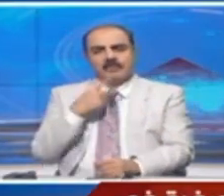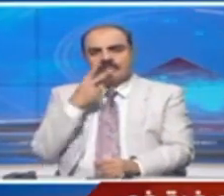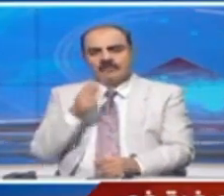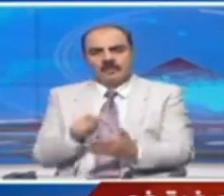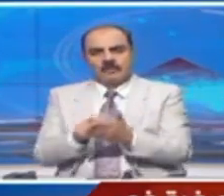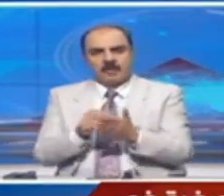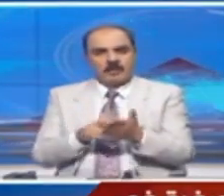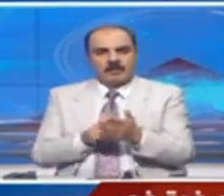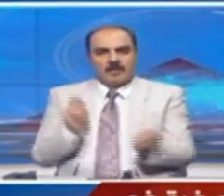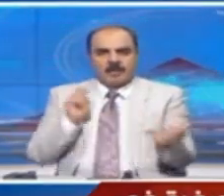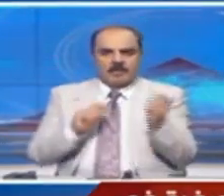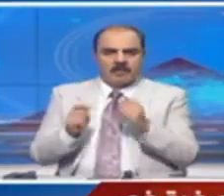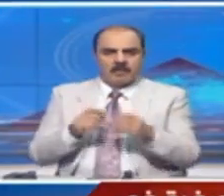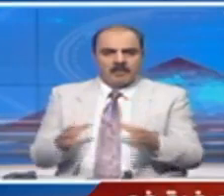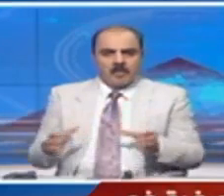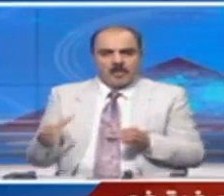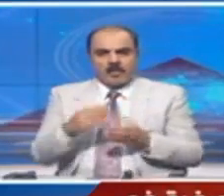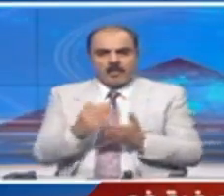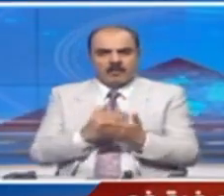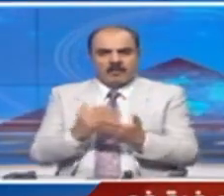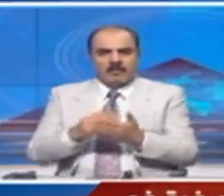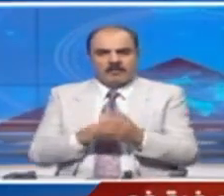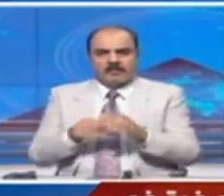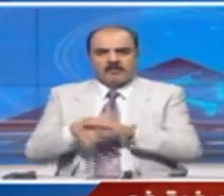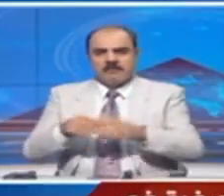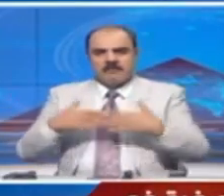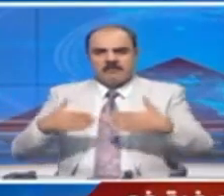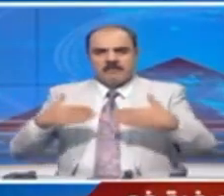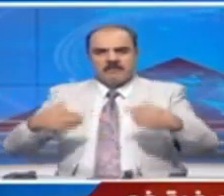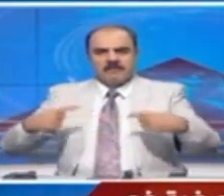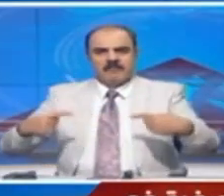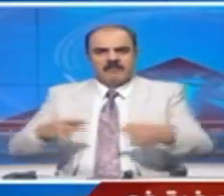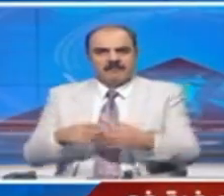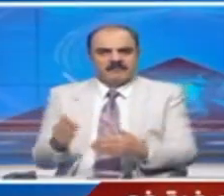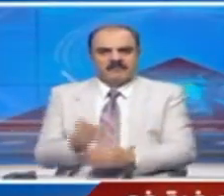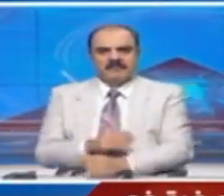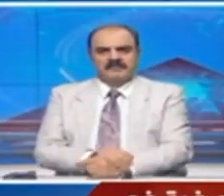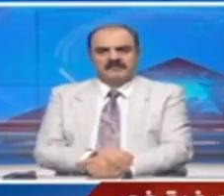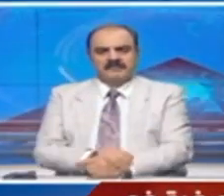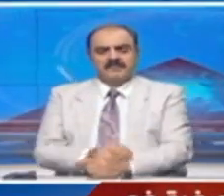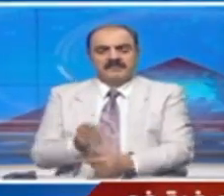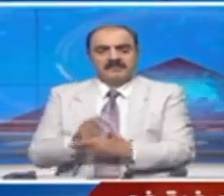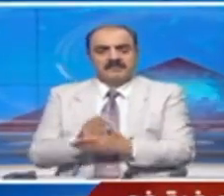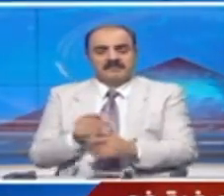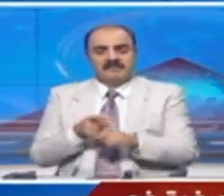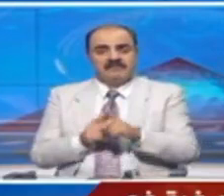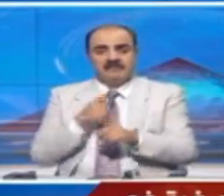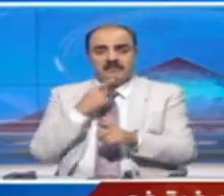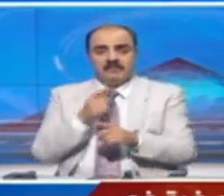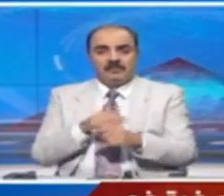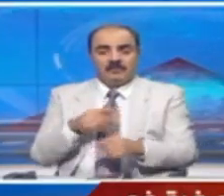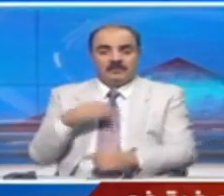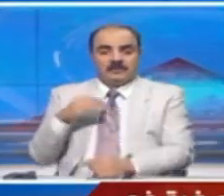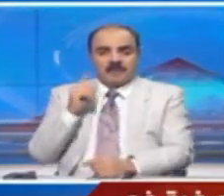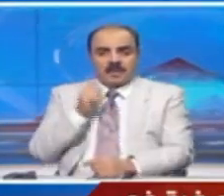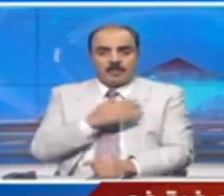على الإجراءات التنفيذية والتجهيزات الحالية استعدادا لبدء تشغيله خلال الفترة المقبلة. وأكد مدبولي أن الرئيس